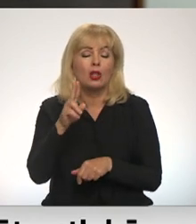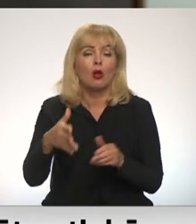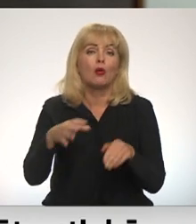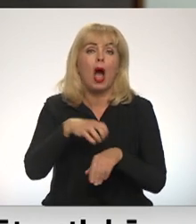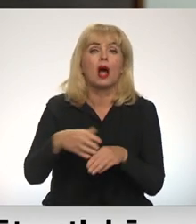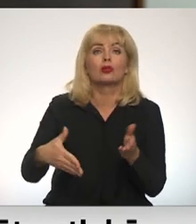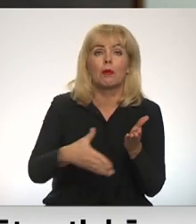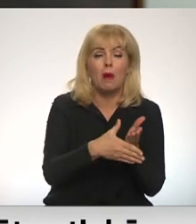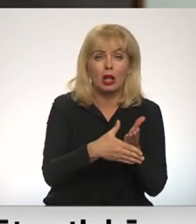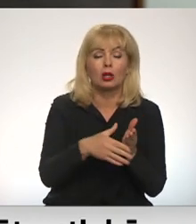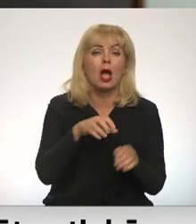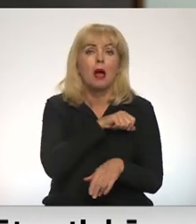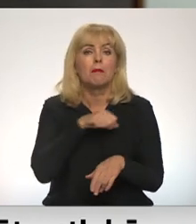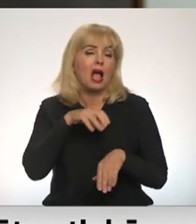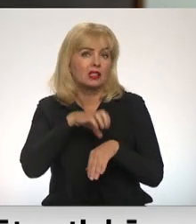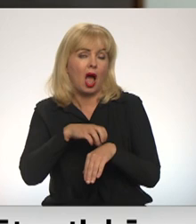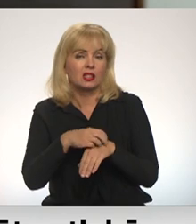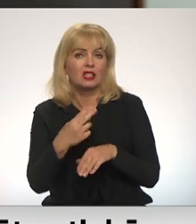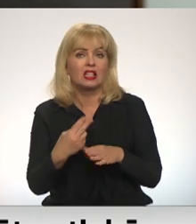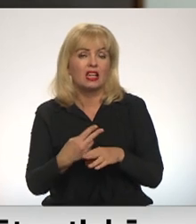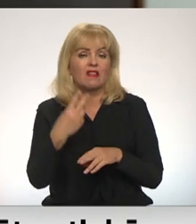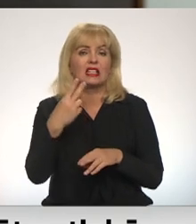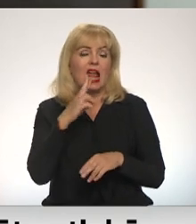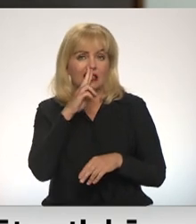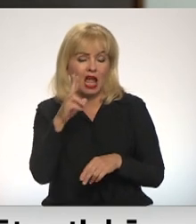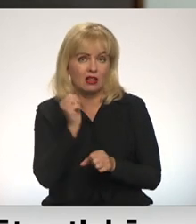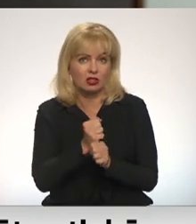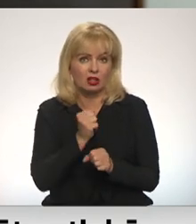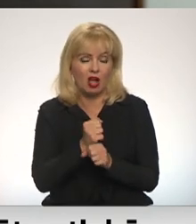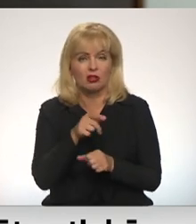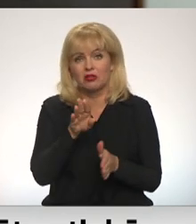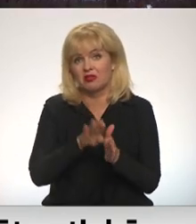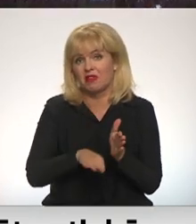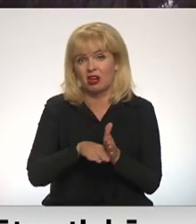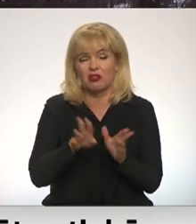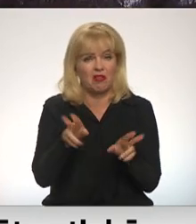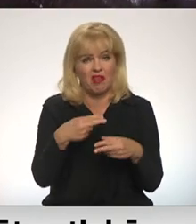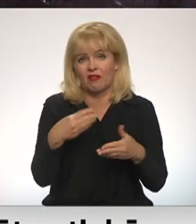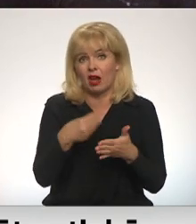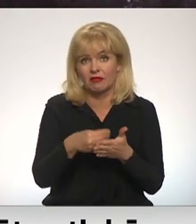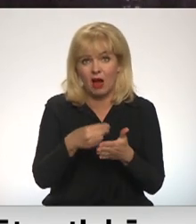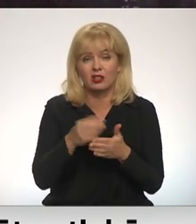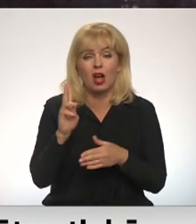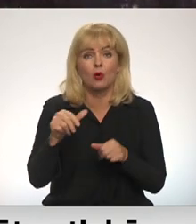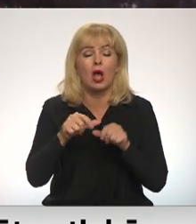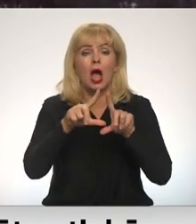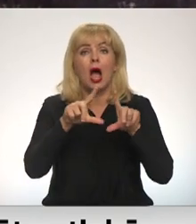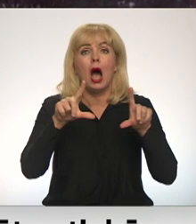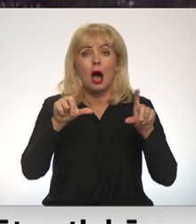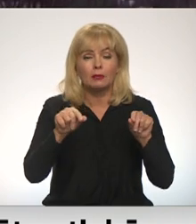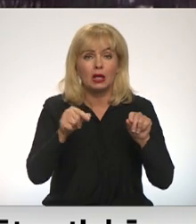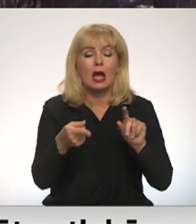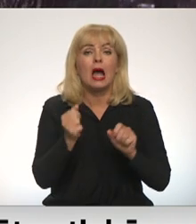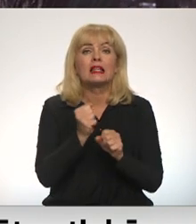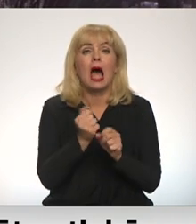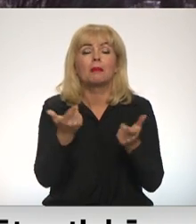atbrauc 2 reizes nedēļā. Es domāju, tas vienkārši nebūtu tā vērts. Kaunatas aptiekai septembrī mainīts darba